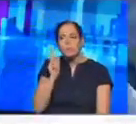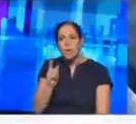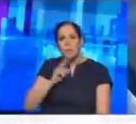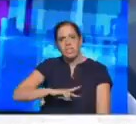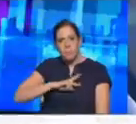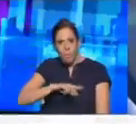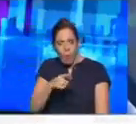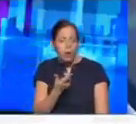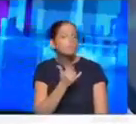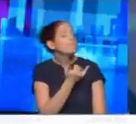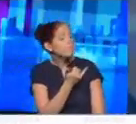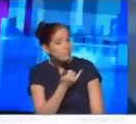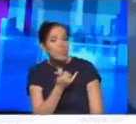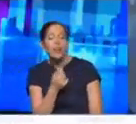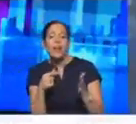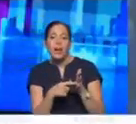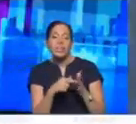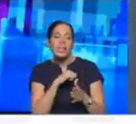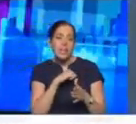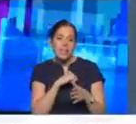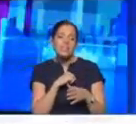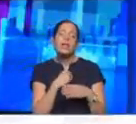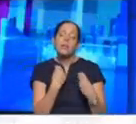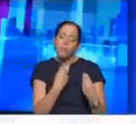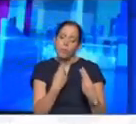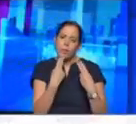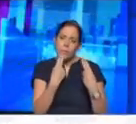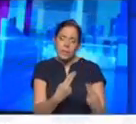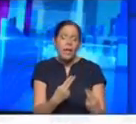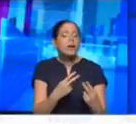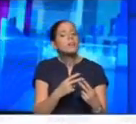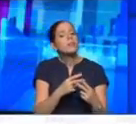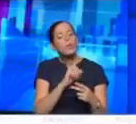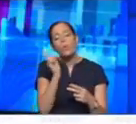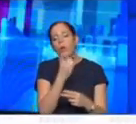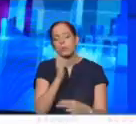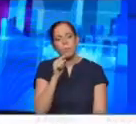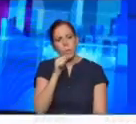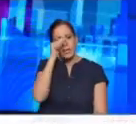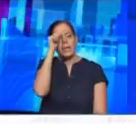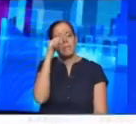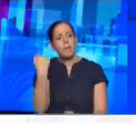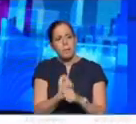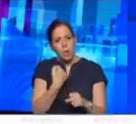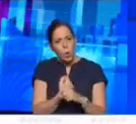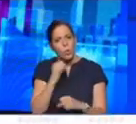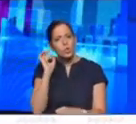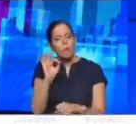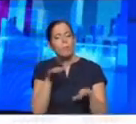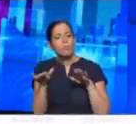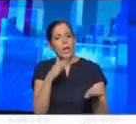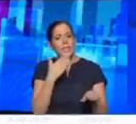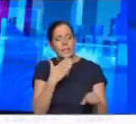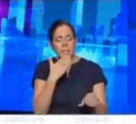הדבר הזה. נכון, ולכן העניין הזה הולך להיפטר. ישראל צריכה להיות, כולנו צריכים להיות גאים בפעילות של ממשלת